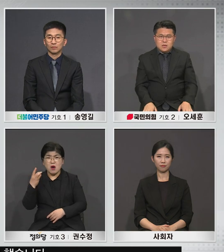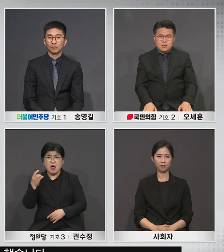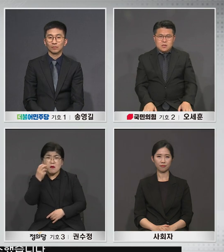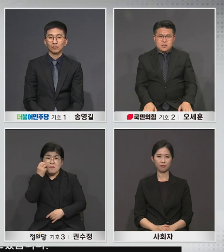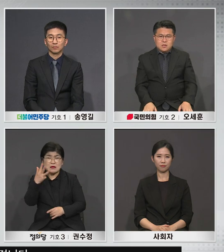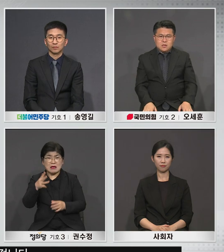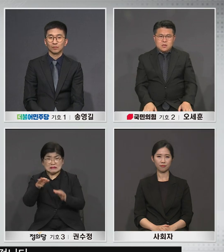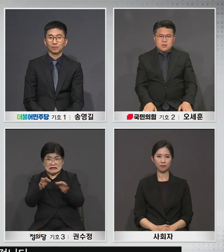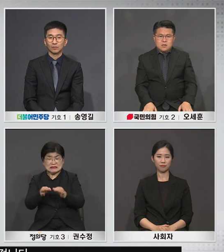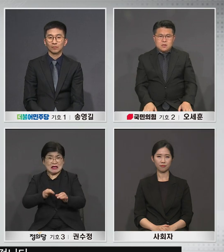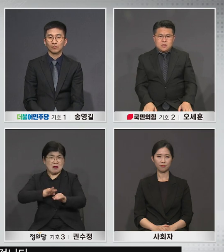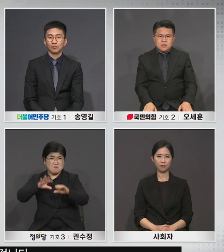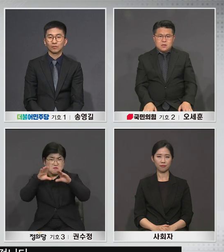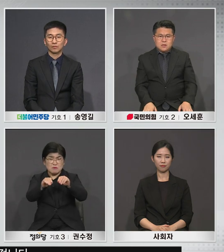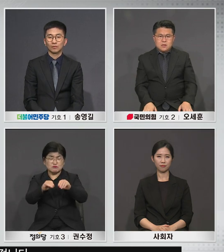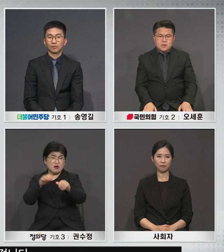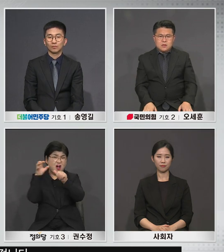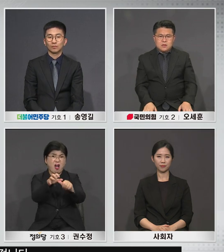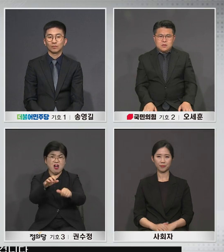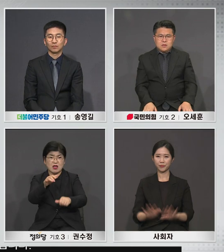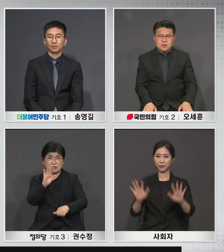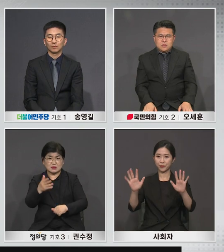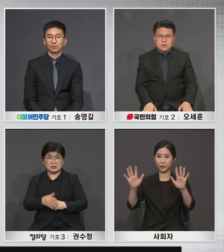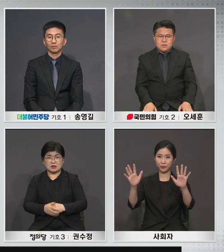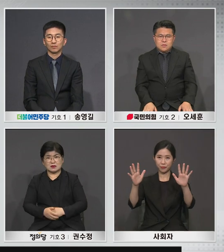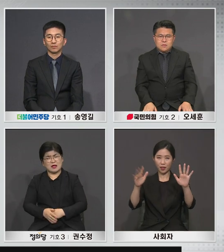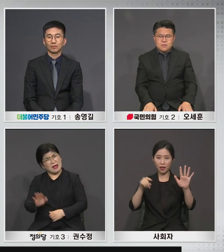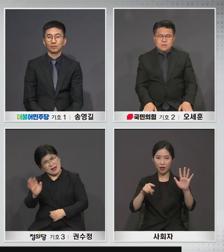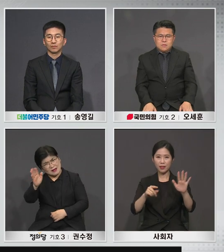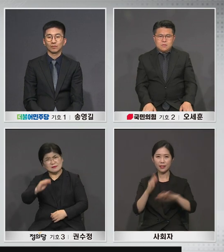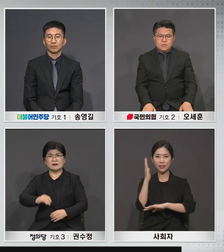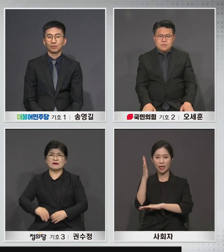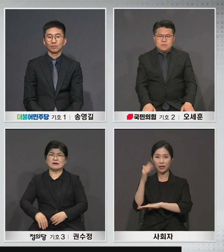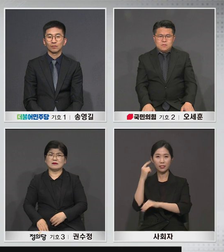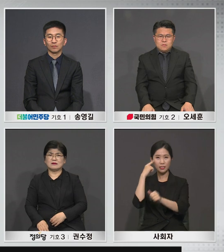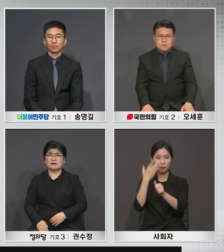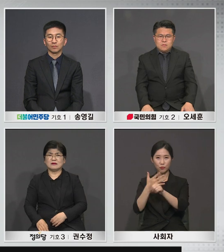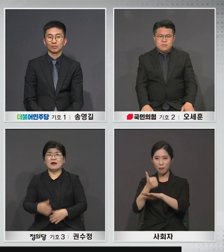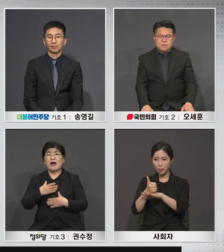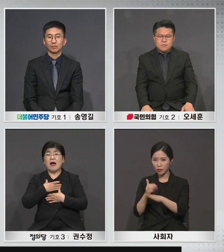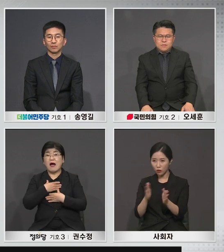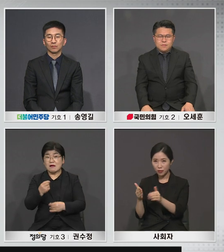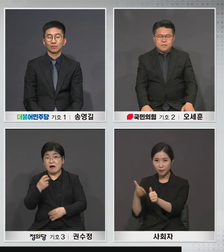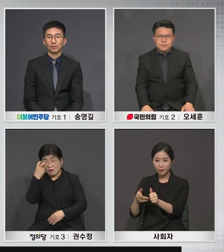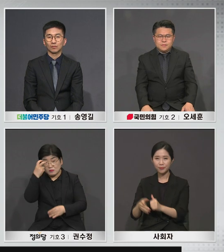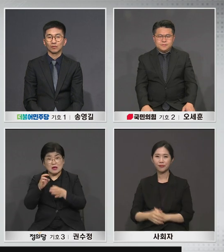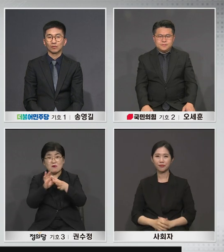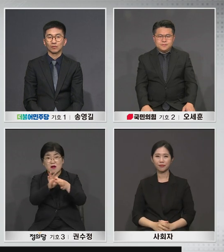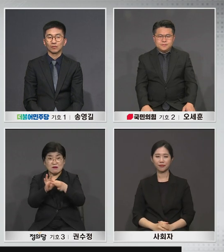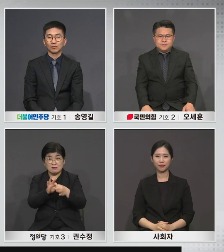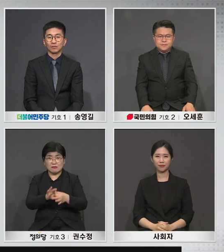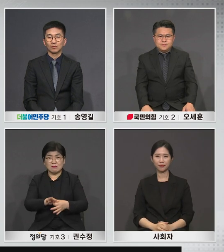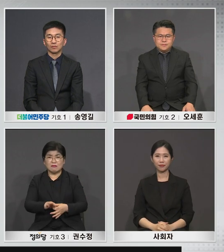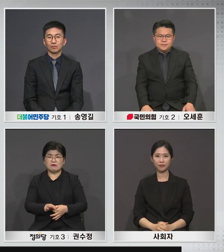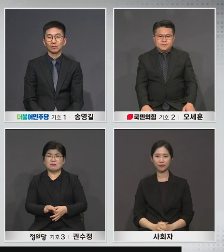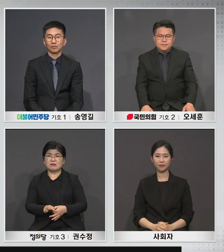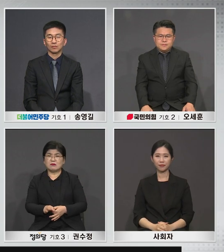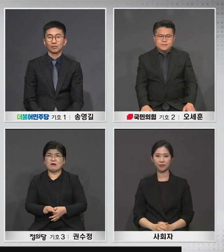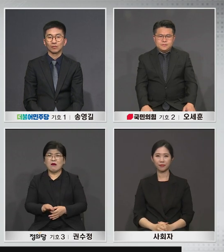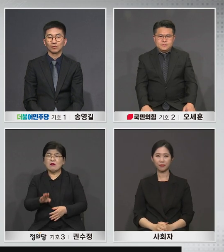영업정지과 관련해서 지금 그 얘기를 드리는 것이 아니라 그것을 하는 것이 아니라 지금 그래서 안전진단의 문제와도 연결하여서 이렇게